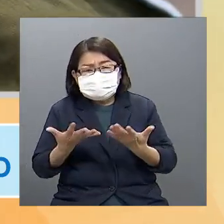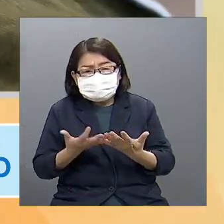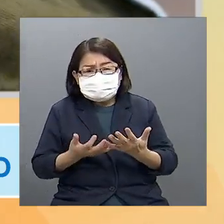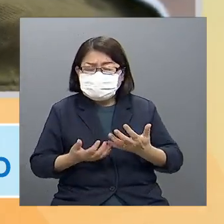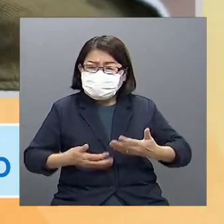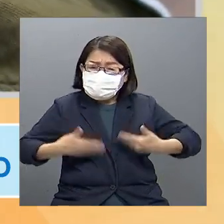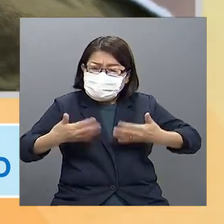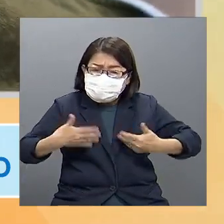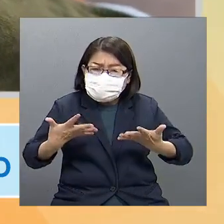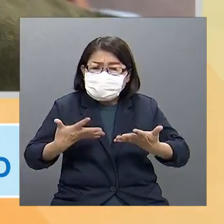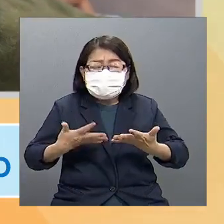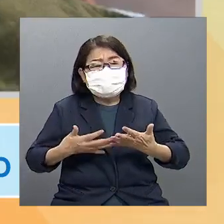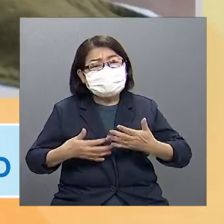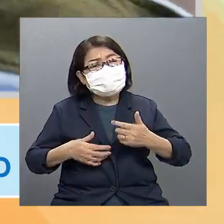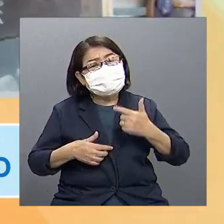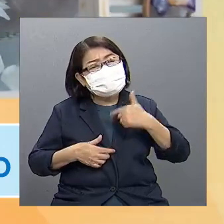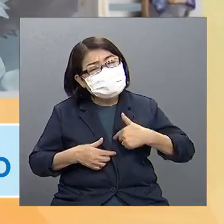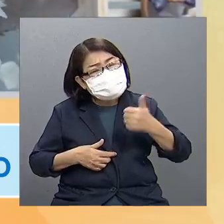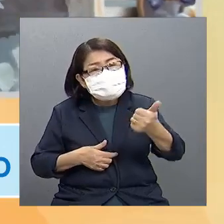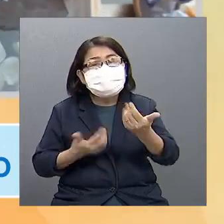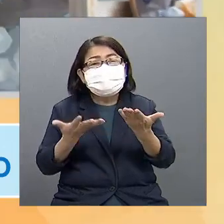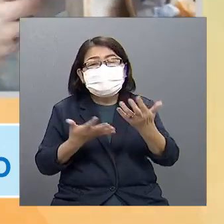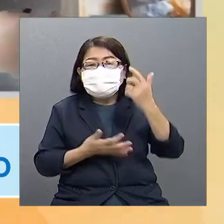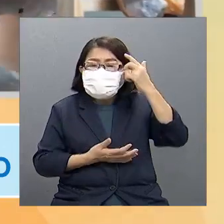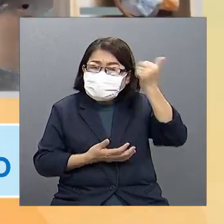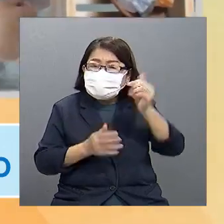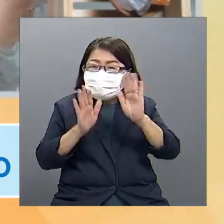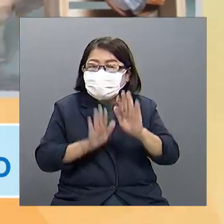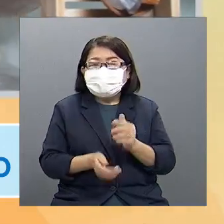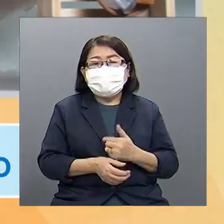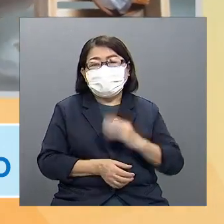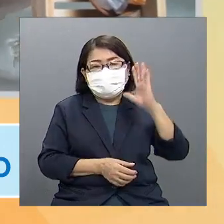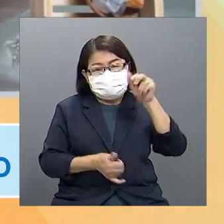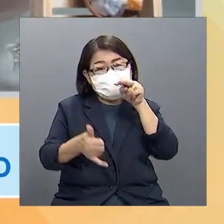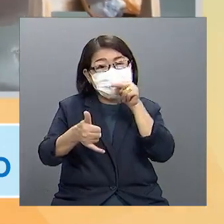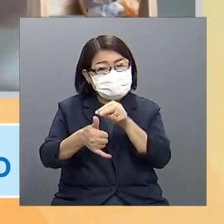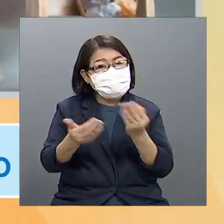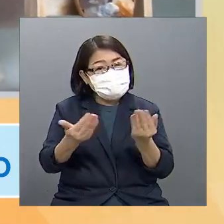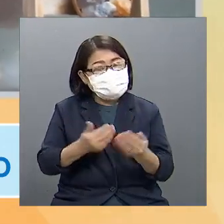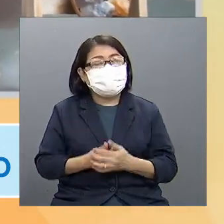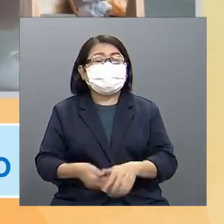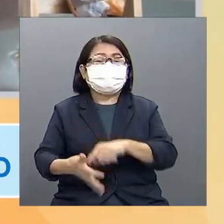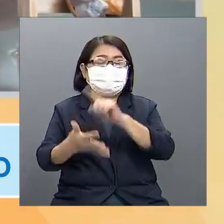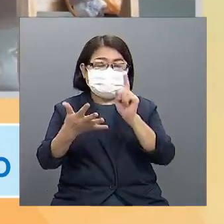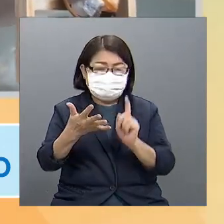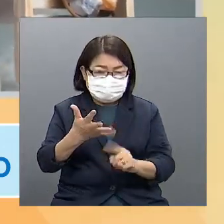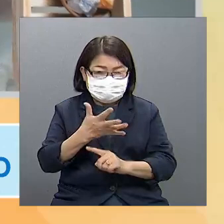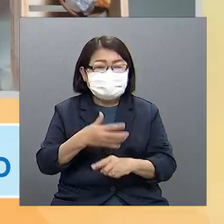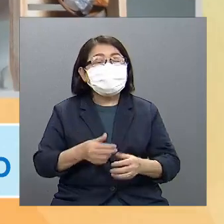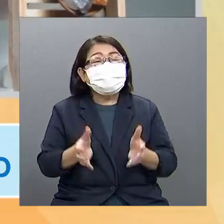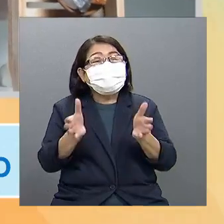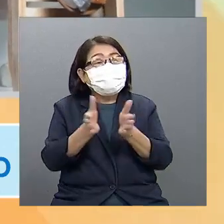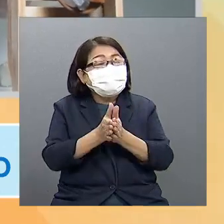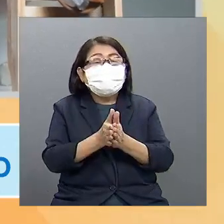ป็นเด็กแบบไหนต่อไปแล้วก็สุดท้ายของตัวพัฒนาการคือเรื่องสังคมเพราะว่า